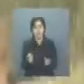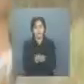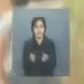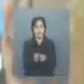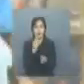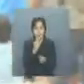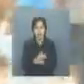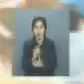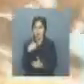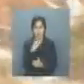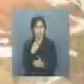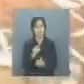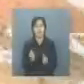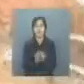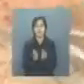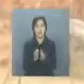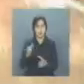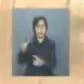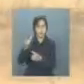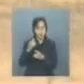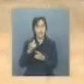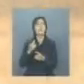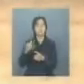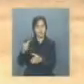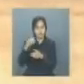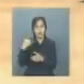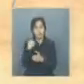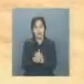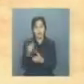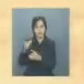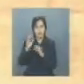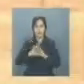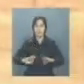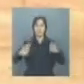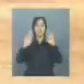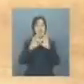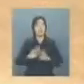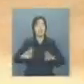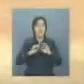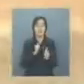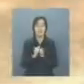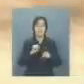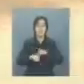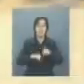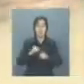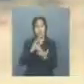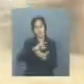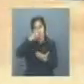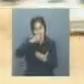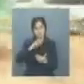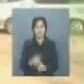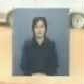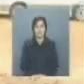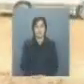ปั่นคนใดจะเป็นผู้ครองถ้วยพระราชทานคิงส์ครับซึ่งถือว่าเป็นชนะปิดท้ายของวงการจักรยานของประเทศไทยด้วยค่ะ